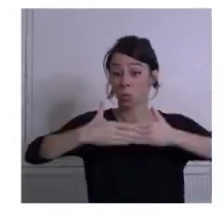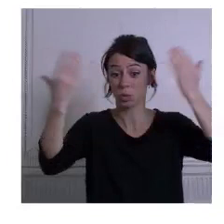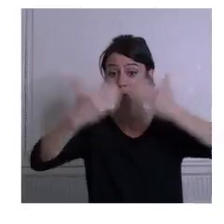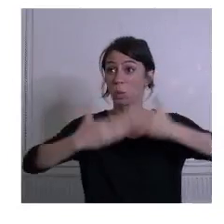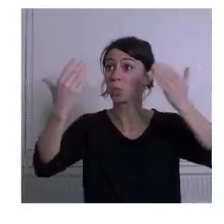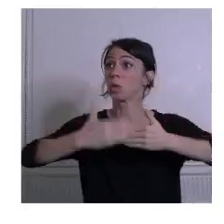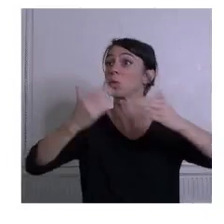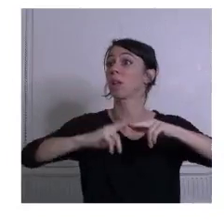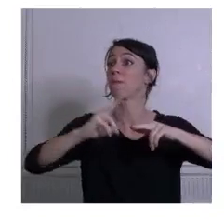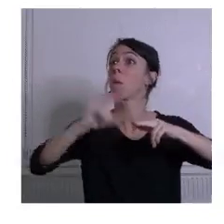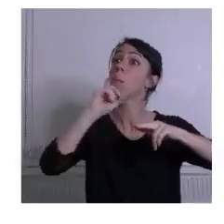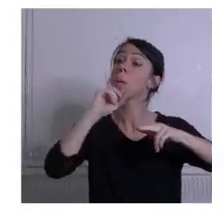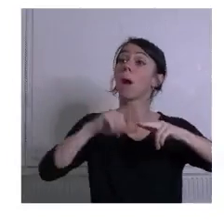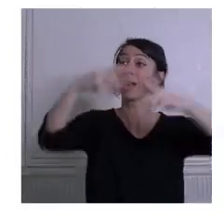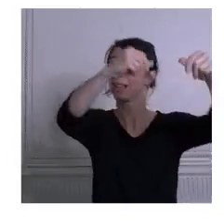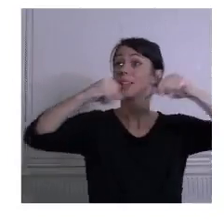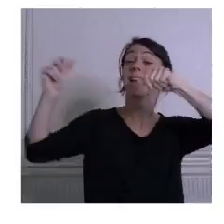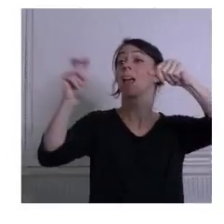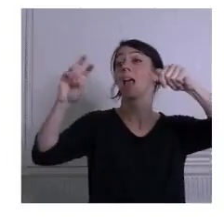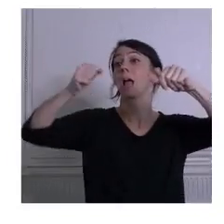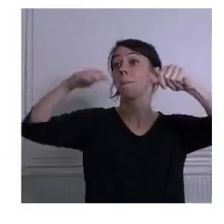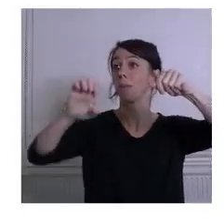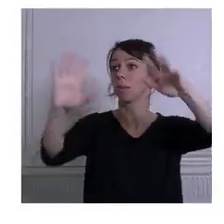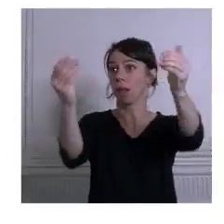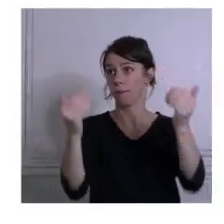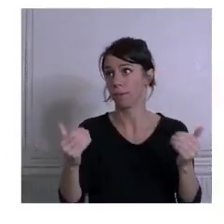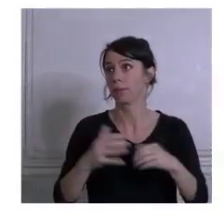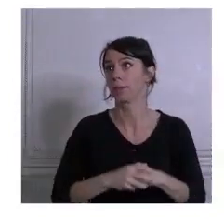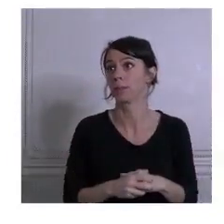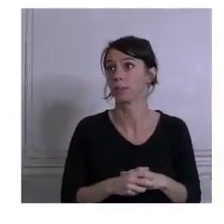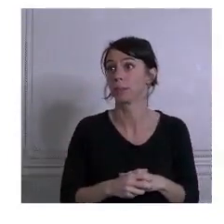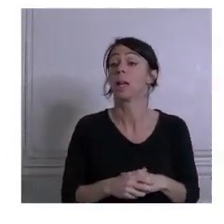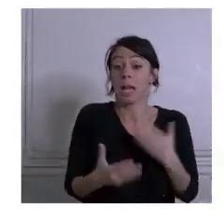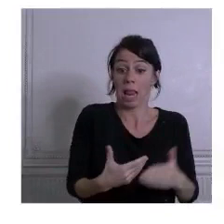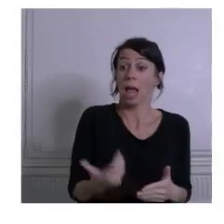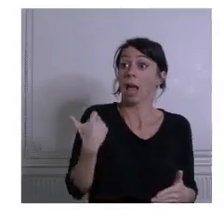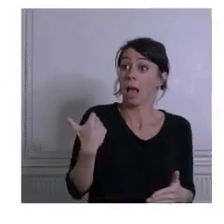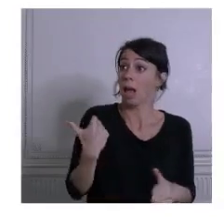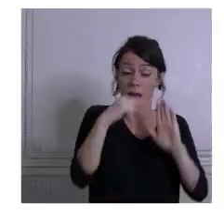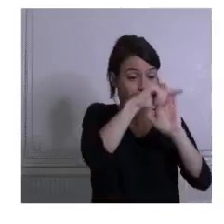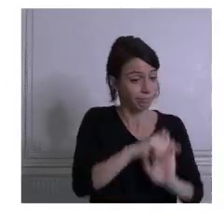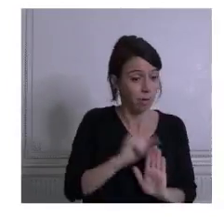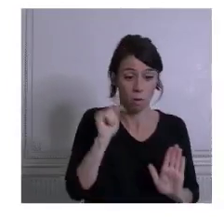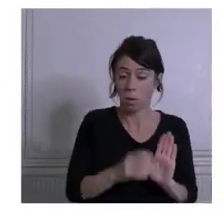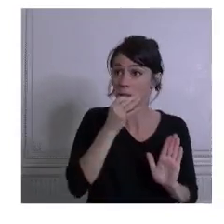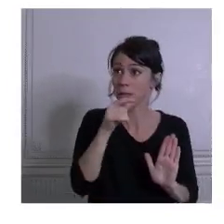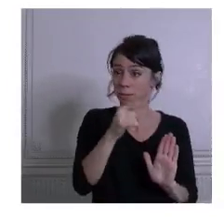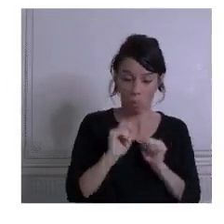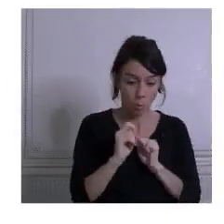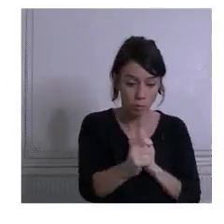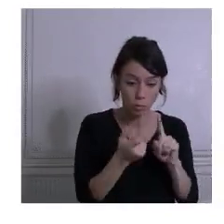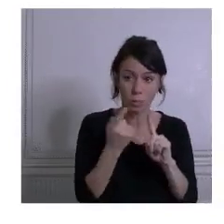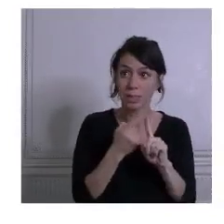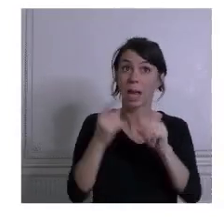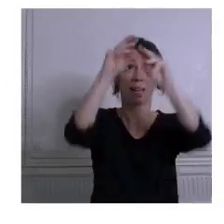de ne pas y participer. C'est-à-dire qu'au bout de 2 ans de mandat, où vous demandez plein de choses, vous faites des choses, etc., vous n'avez pas décidé de